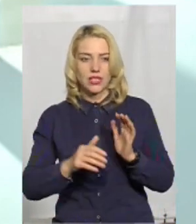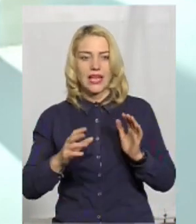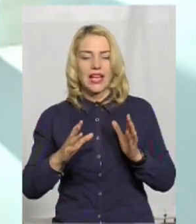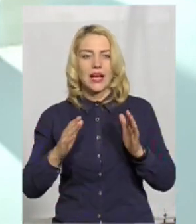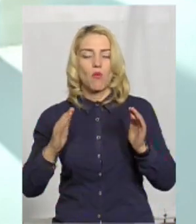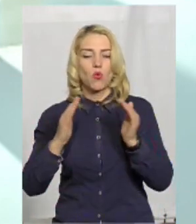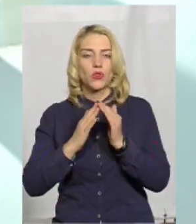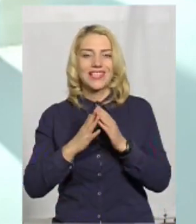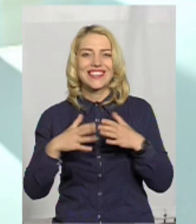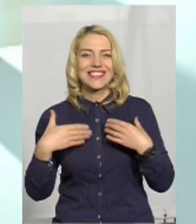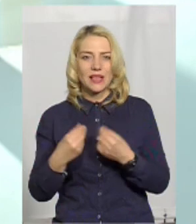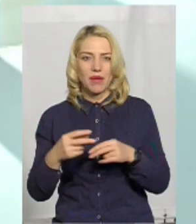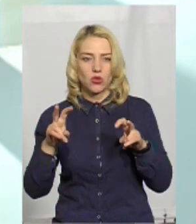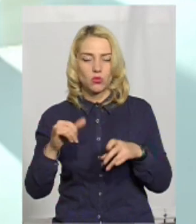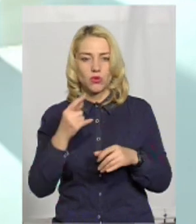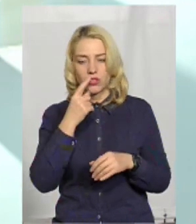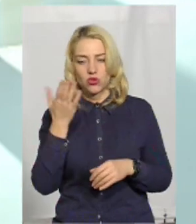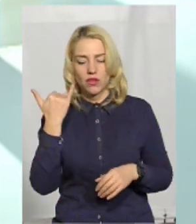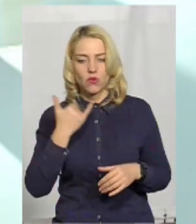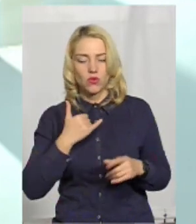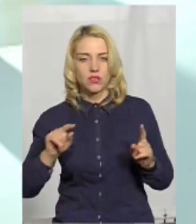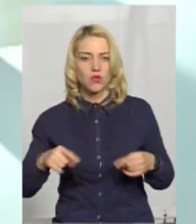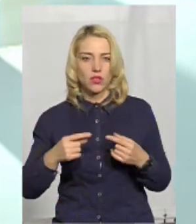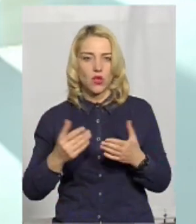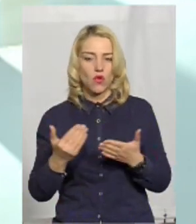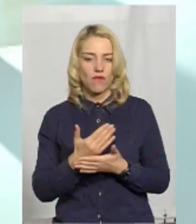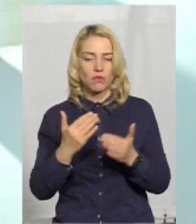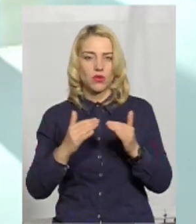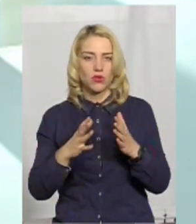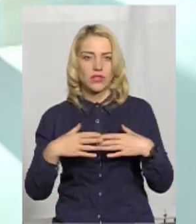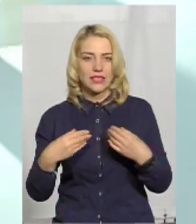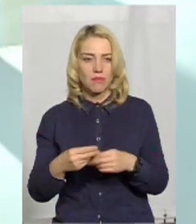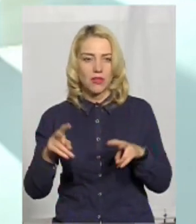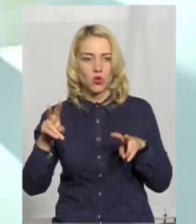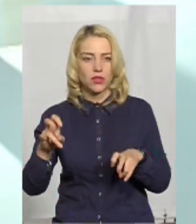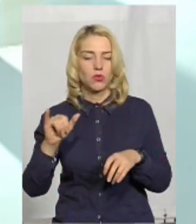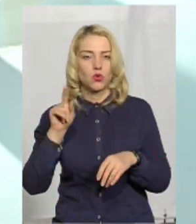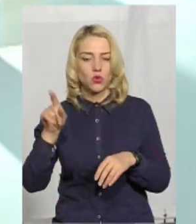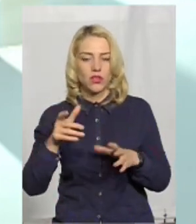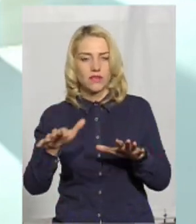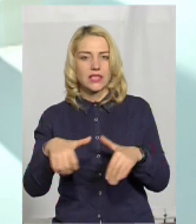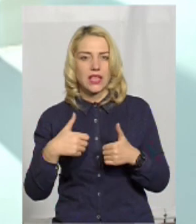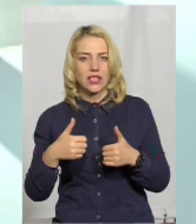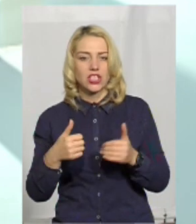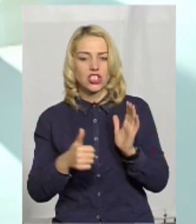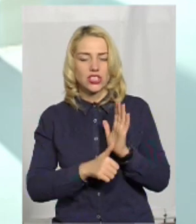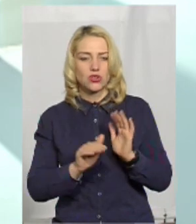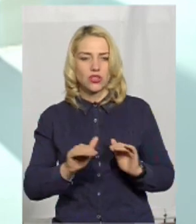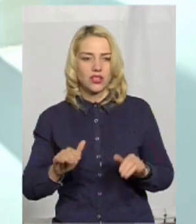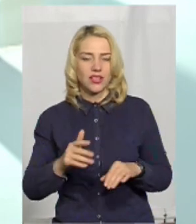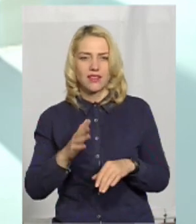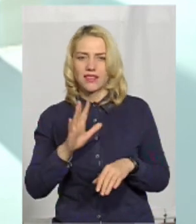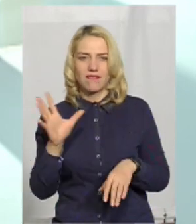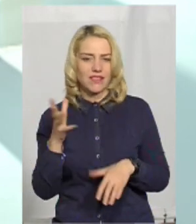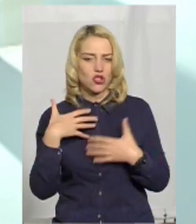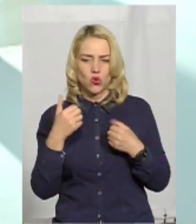будинки сімейного типу. І от нещодавно в нас створився новий будинок сімейного типу. І туди взяли шестеро дітей. Вони всі не дуже